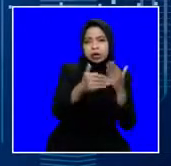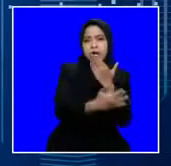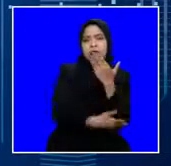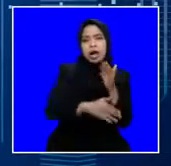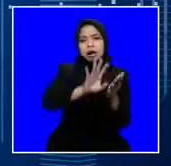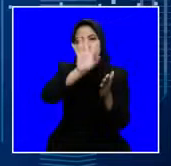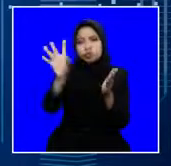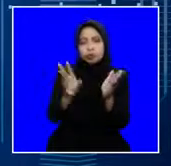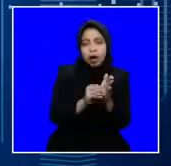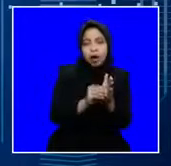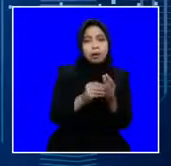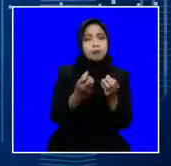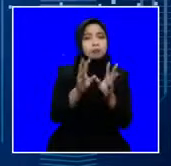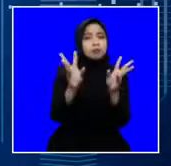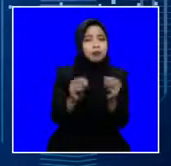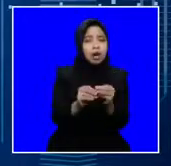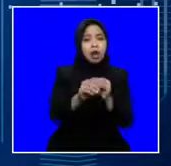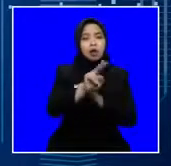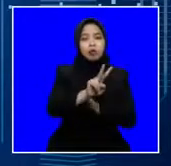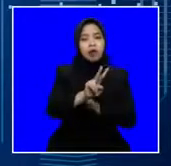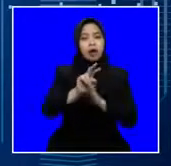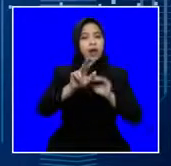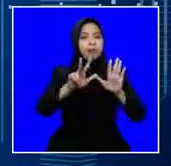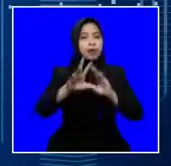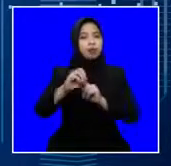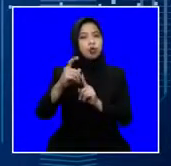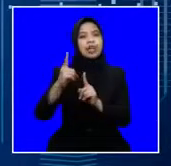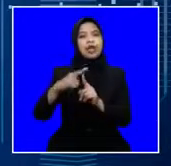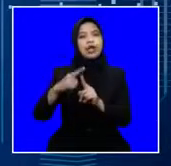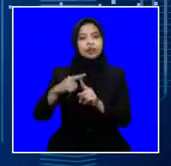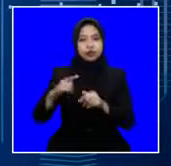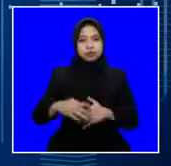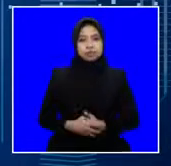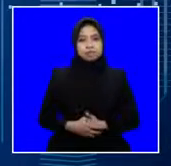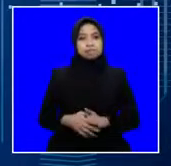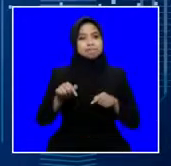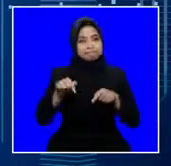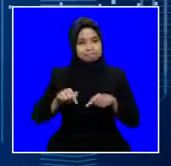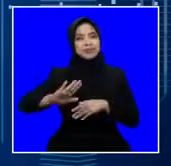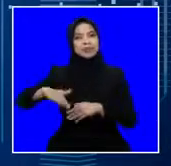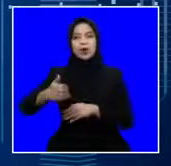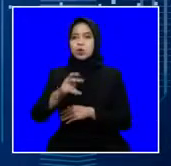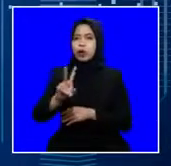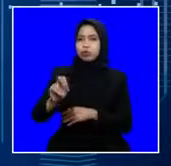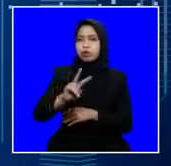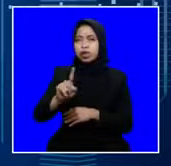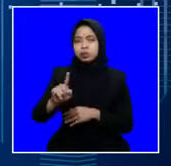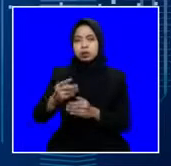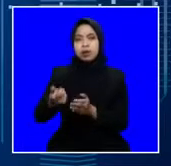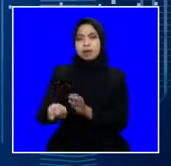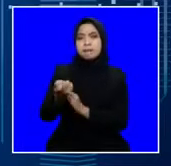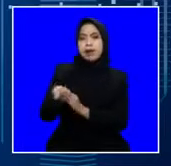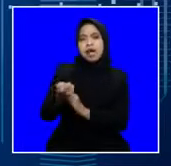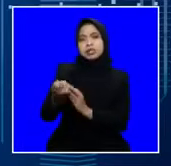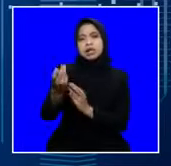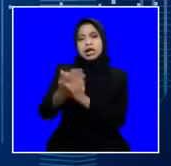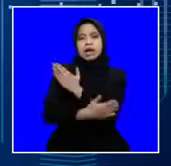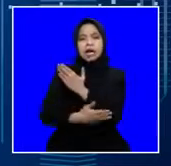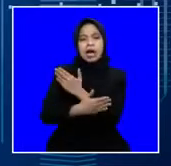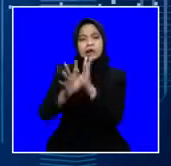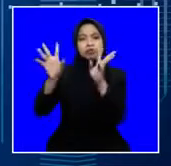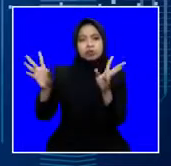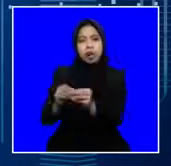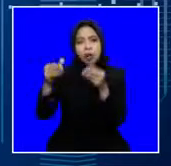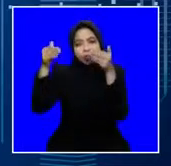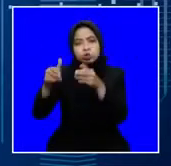negara sebesar 208 triliun. Untuk tahun 2021 ini total belanja negara untuk